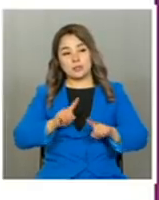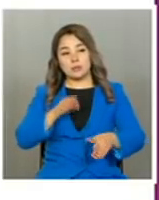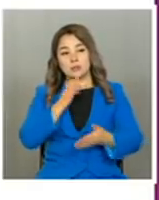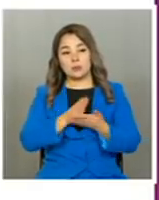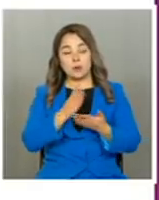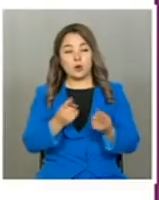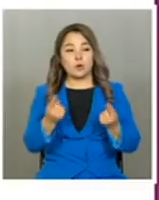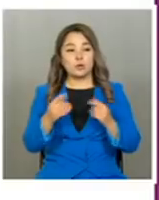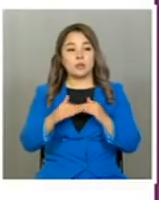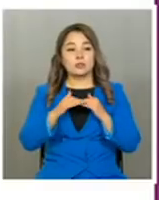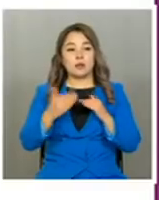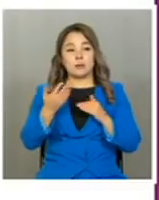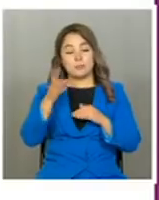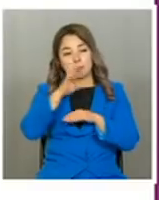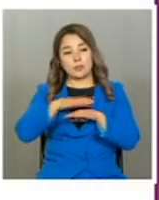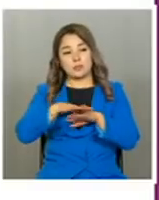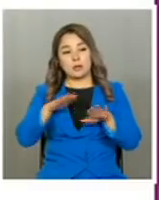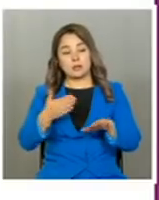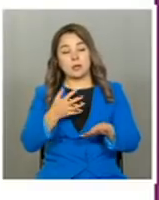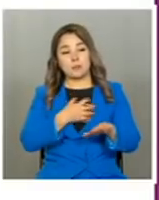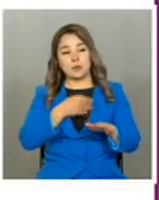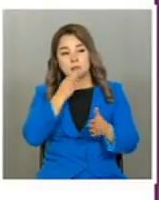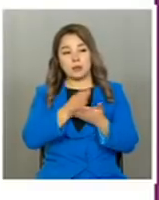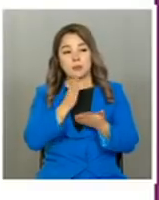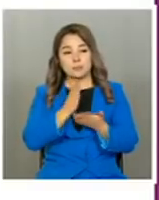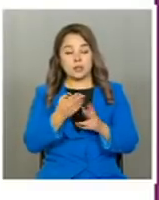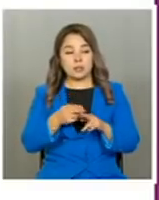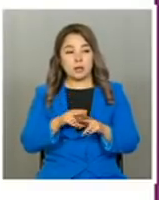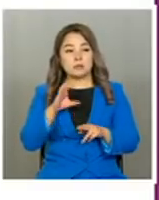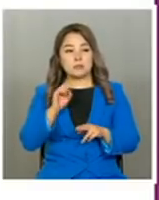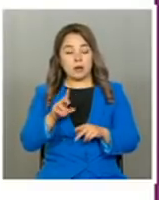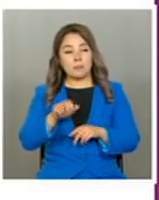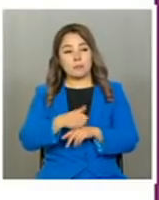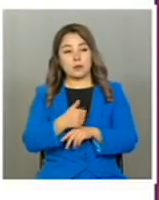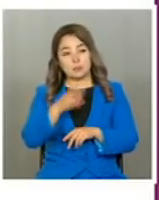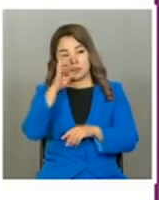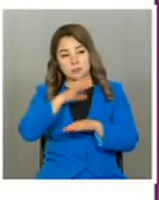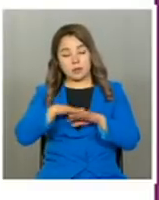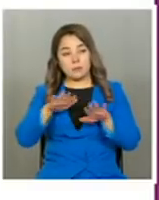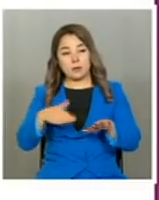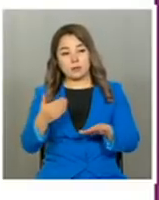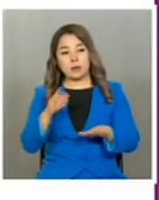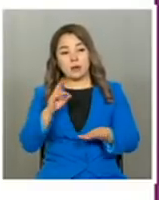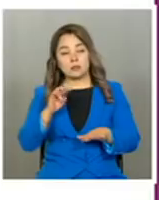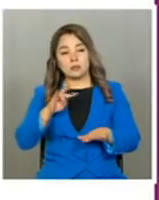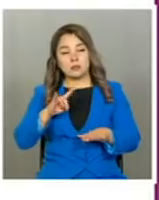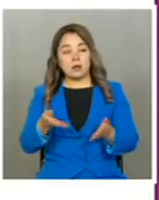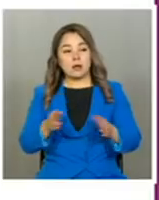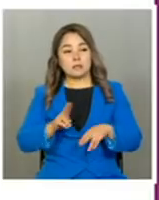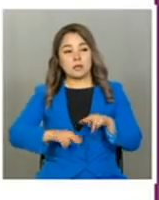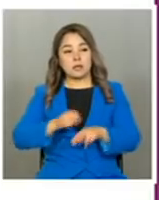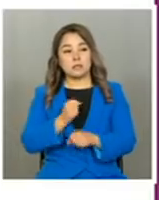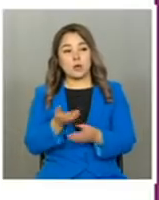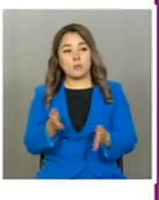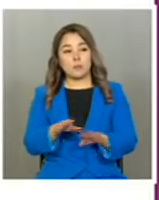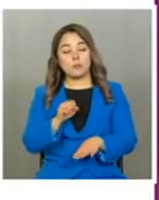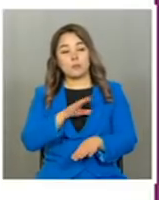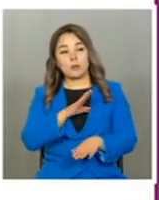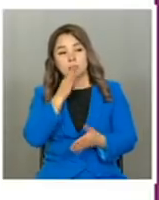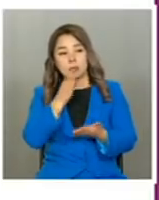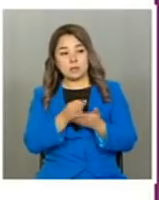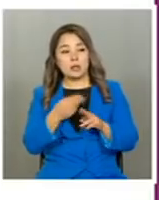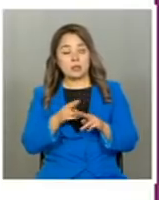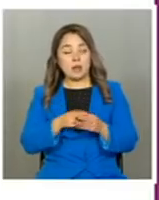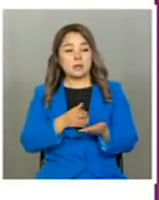ұлы далада мемлекеттіліктің негіздері сақ патшалықтары мен қаңлылардан қаланған болуы мүмкін. Бұлар